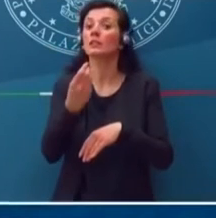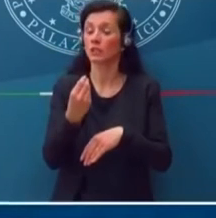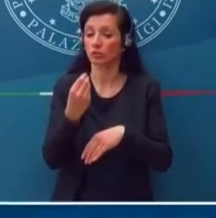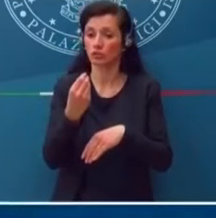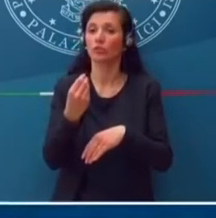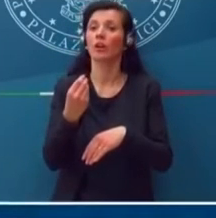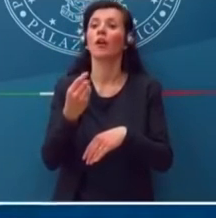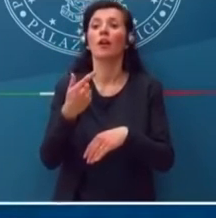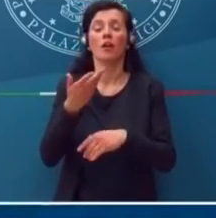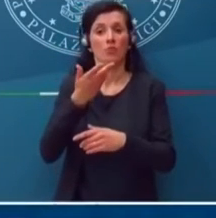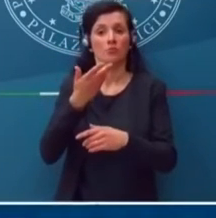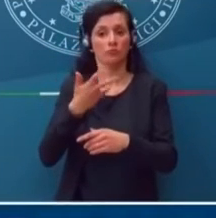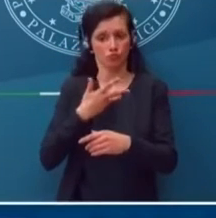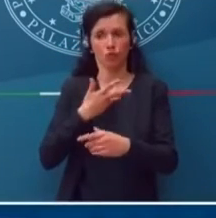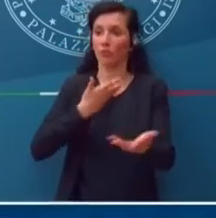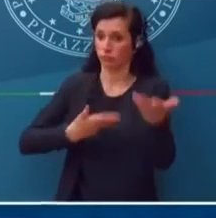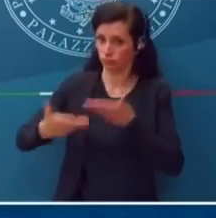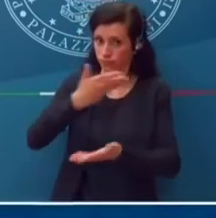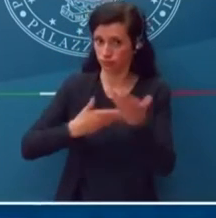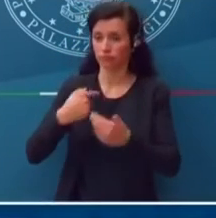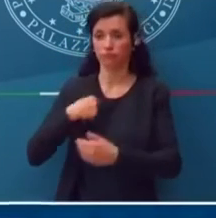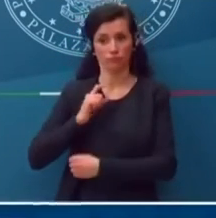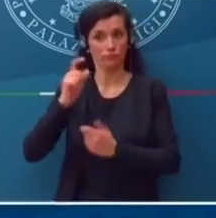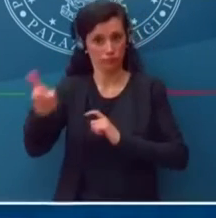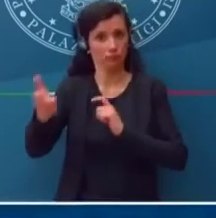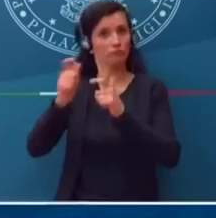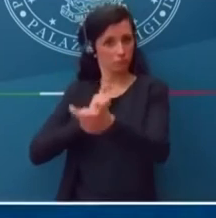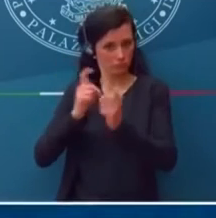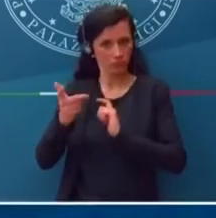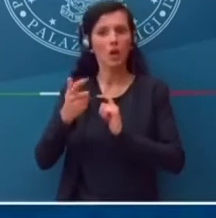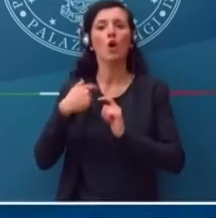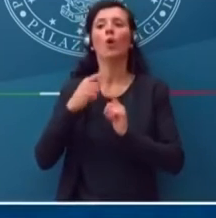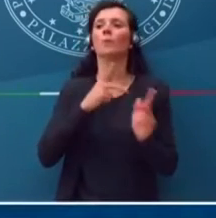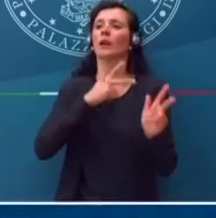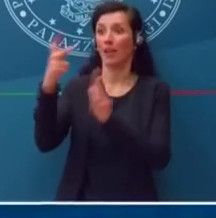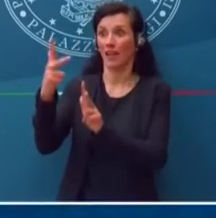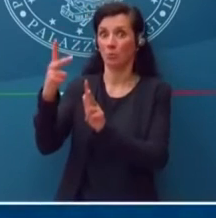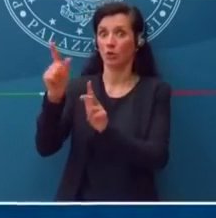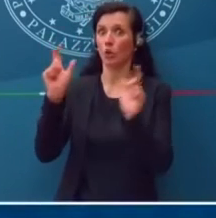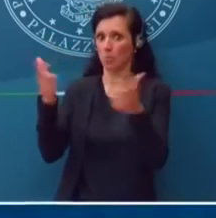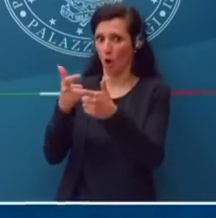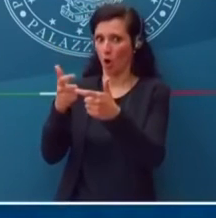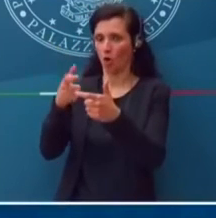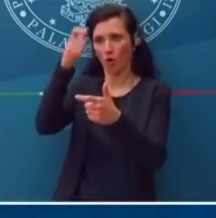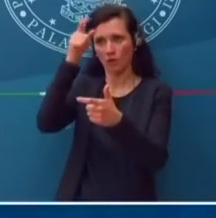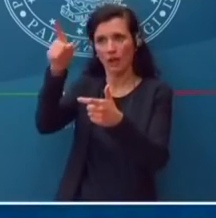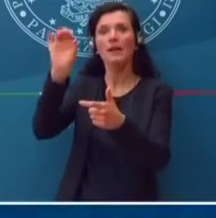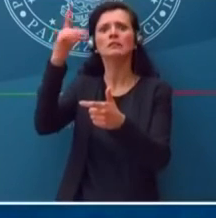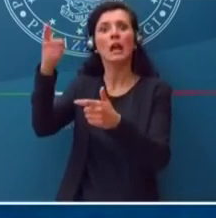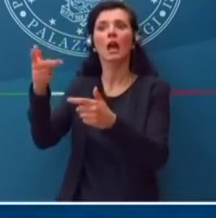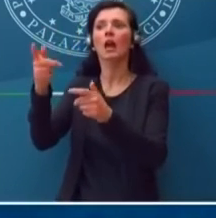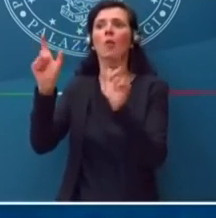reciprocità, quindi si possono bloccare le esportazioni verso paesi che bloccano le esportazioni.